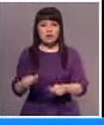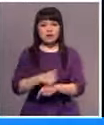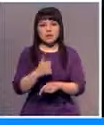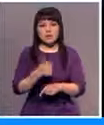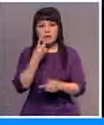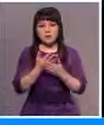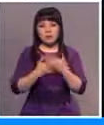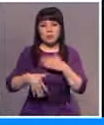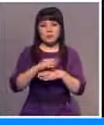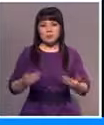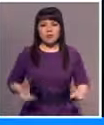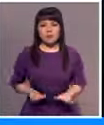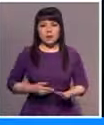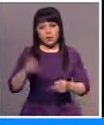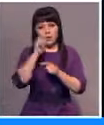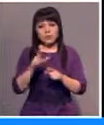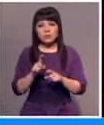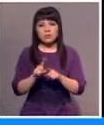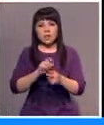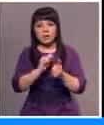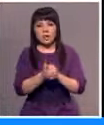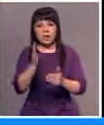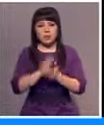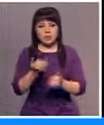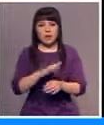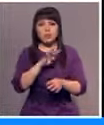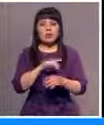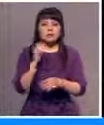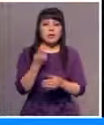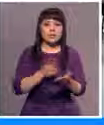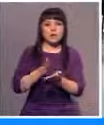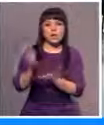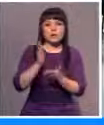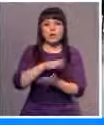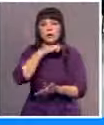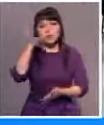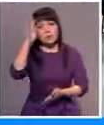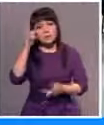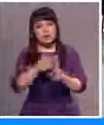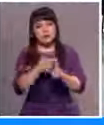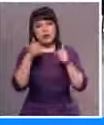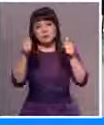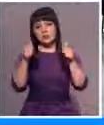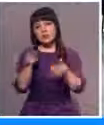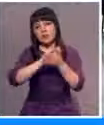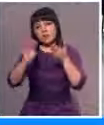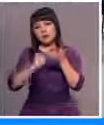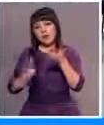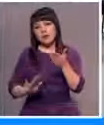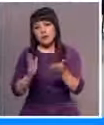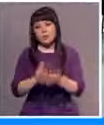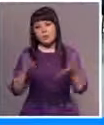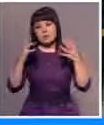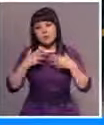күн туған заманда оқуын оққа айырбастап, аталмыш оқу орнынан майданға аттанған ерлердің есімдері жазылған. Кешегі